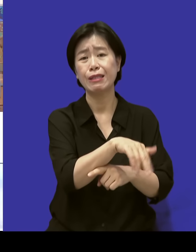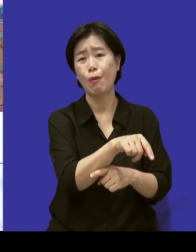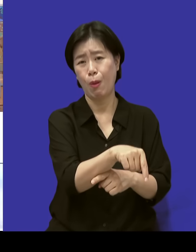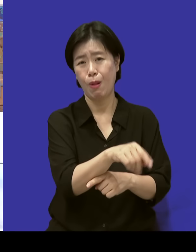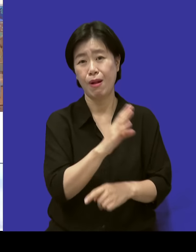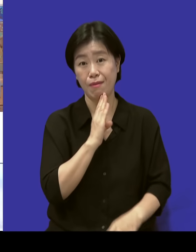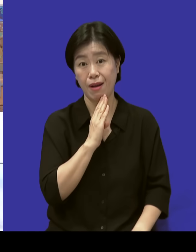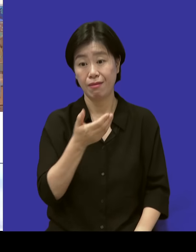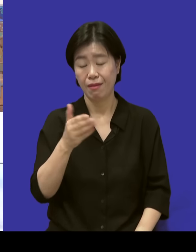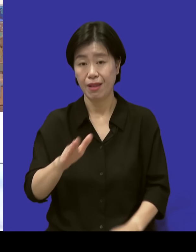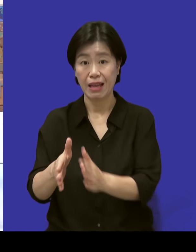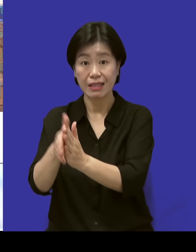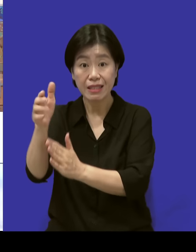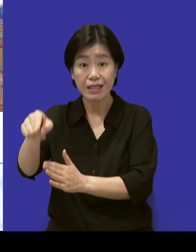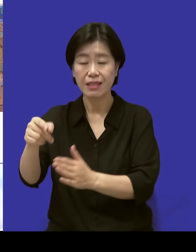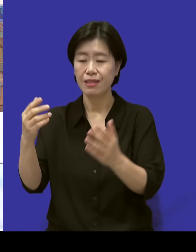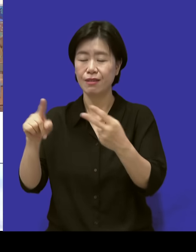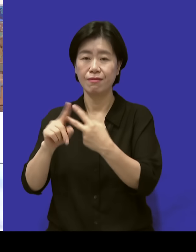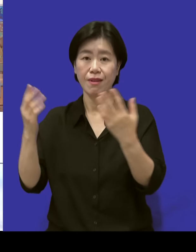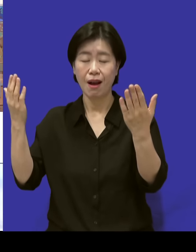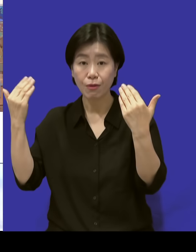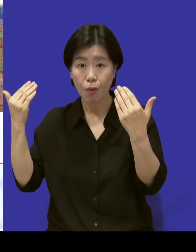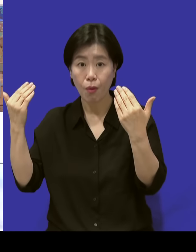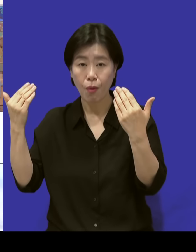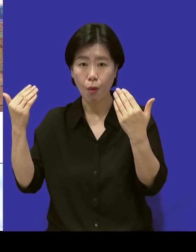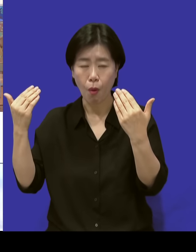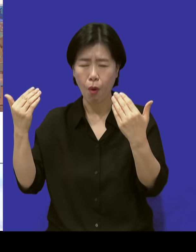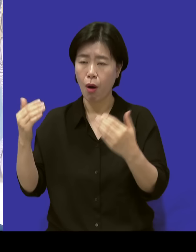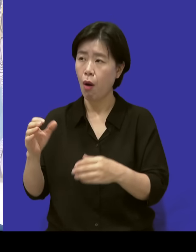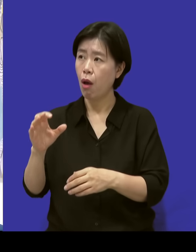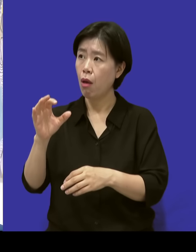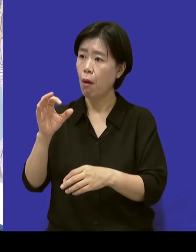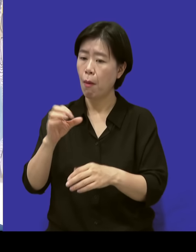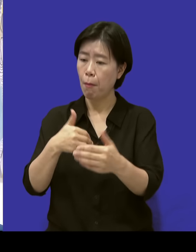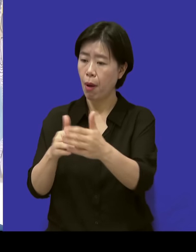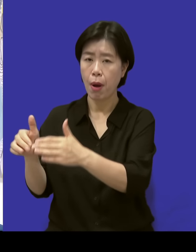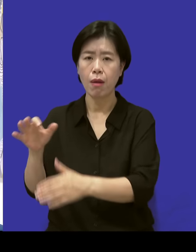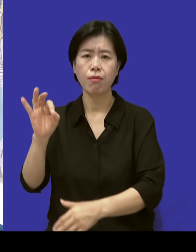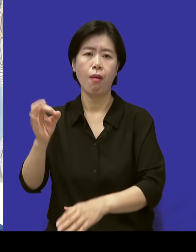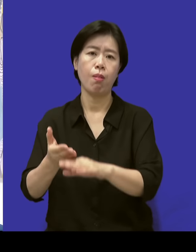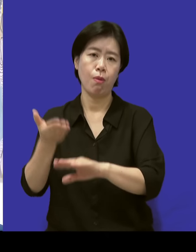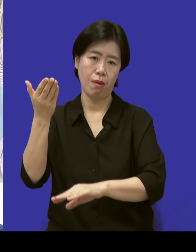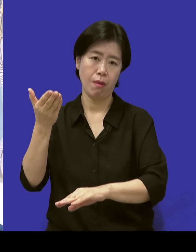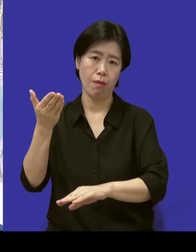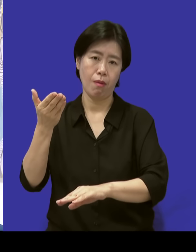이제 중학교에 딱 가서 반 배치고사를 딱 본 거예요. 예. 첫 시험 예. 첫 시험을 딱 봤는데